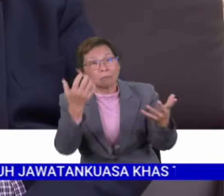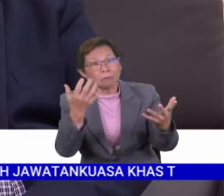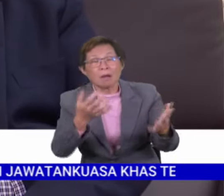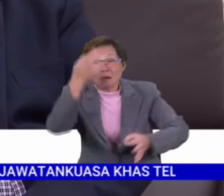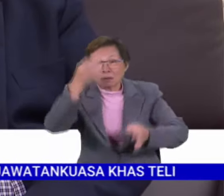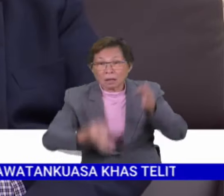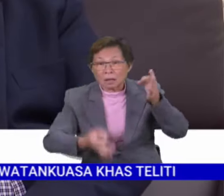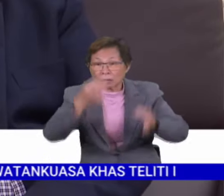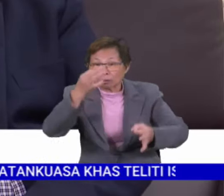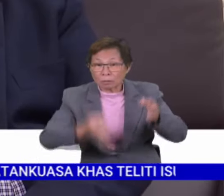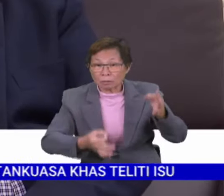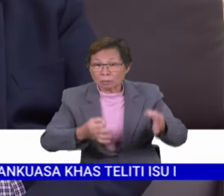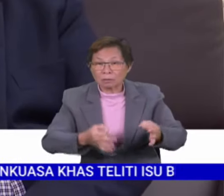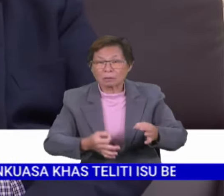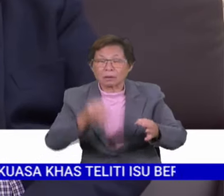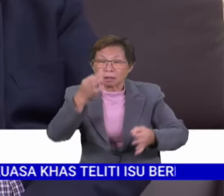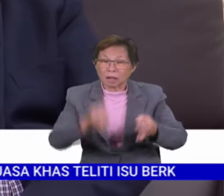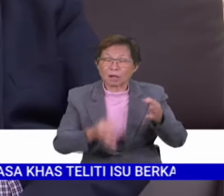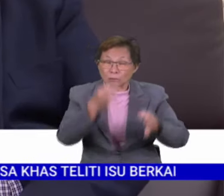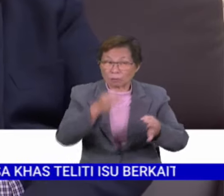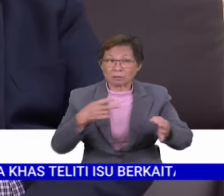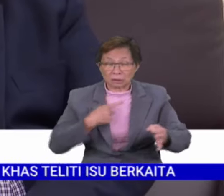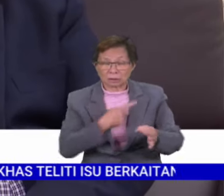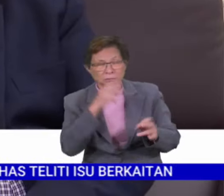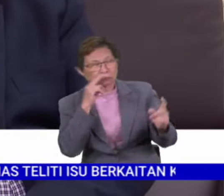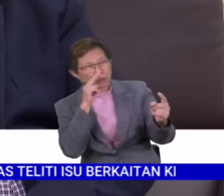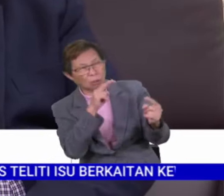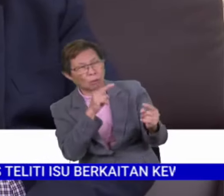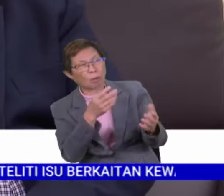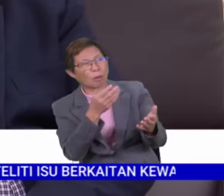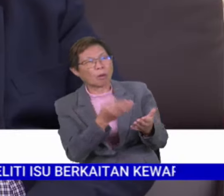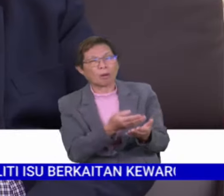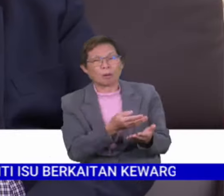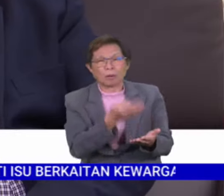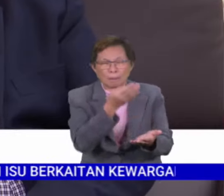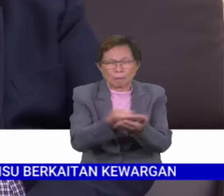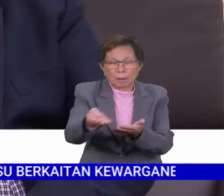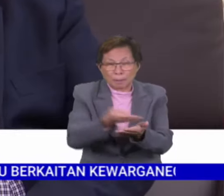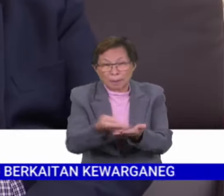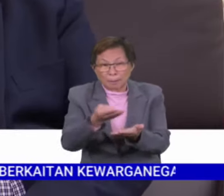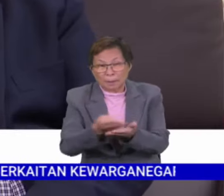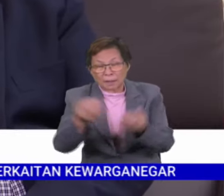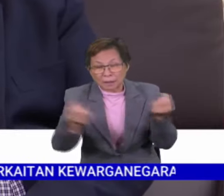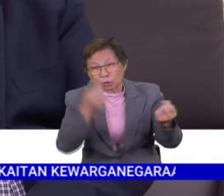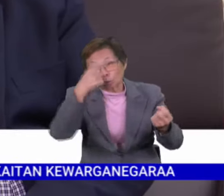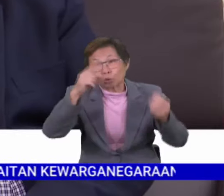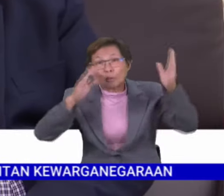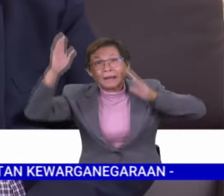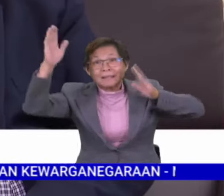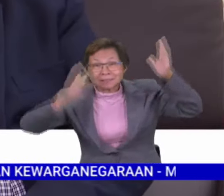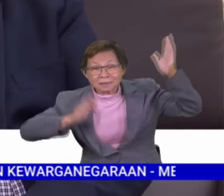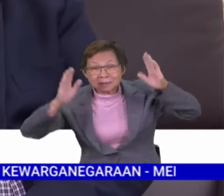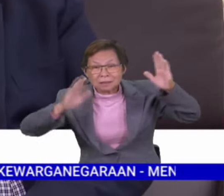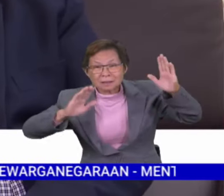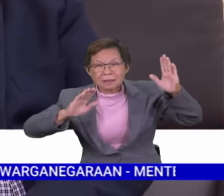Sebab kalau kalau kita tengoklah permintaan untuk kenderaan di Malaysia ini, dia lebih